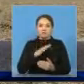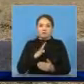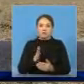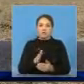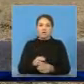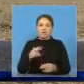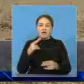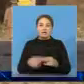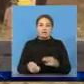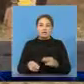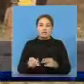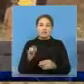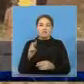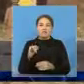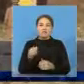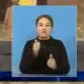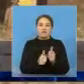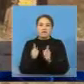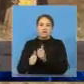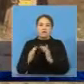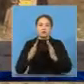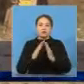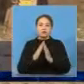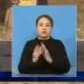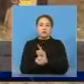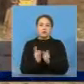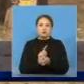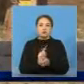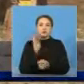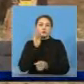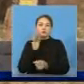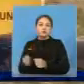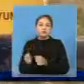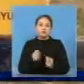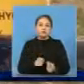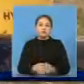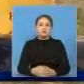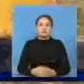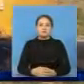жұмысы аяқталса, Ырғыз ауылының әр үйіне ауыз су кіретін болады. Ол күндерде алыс емес.